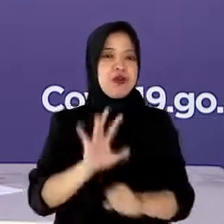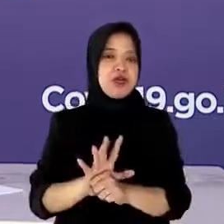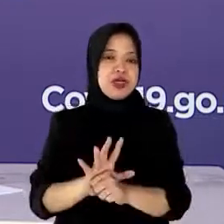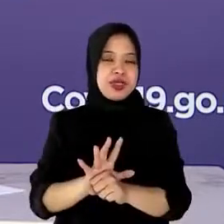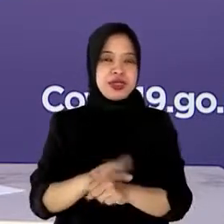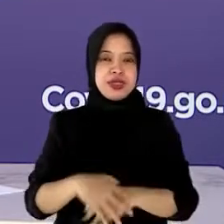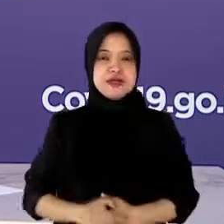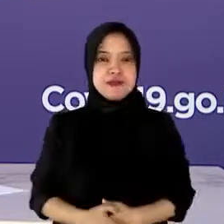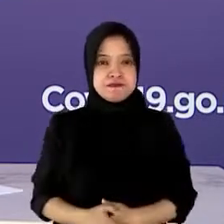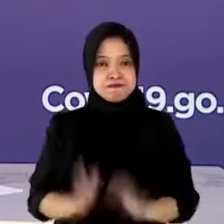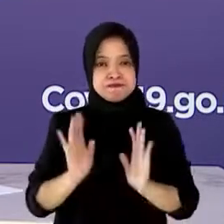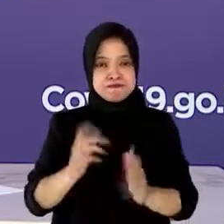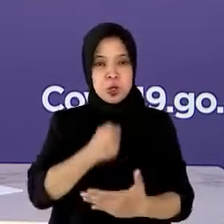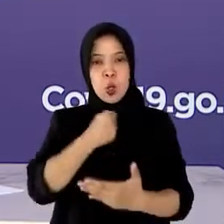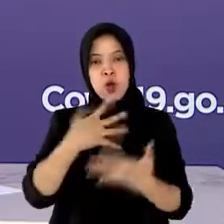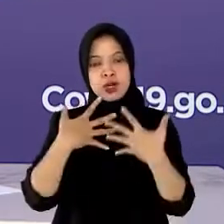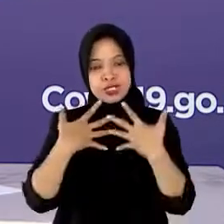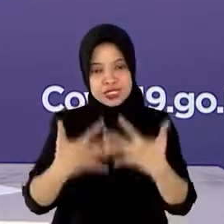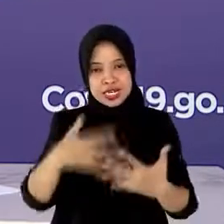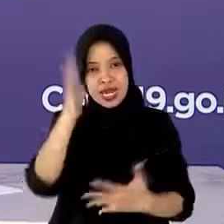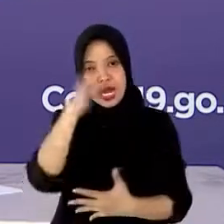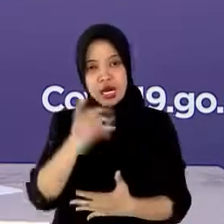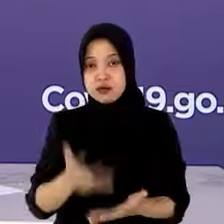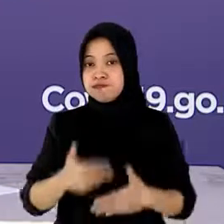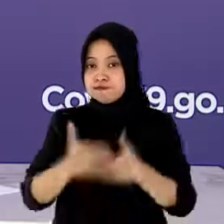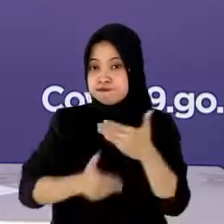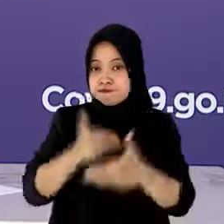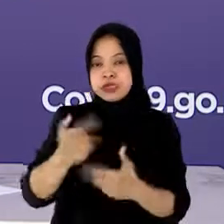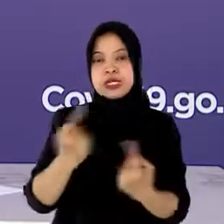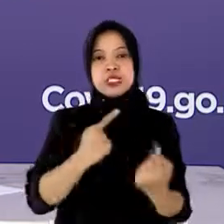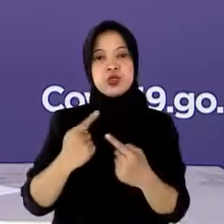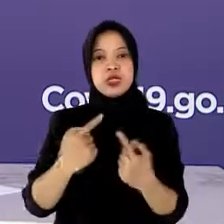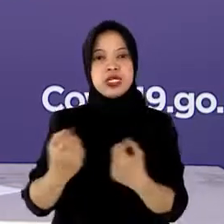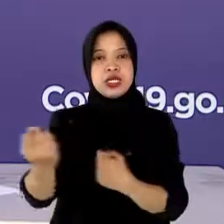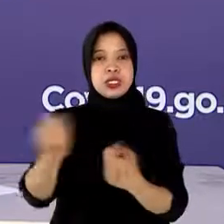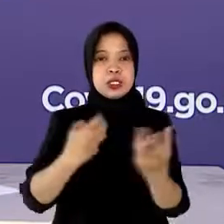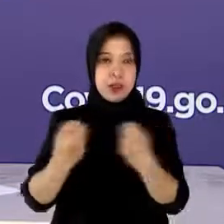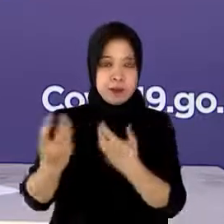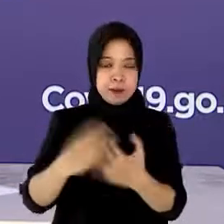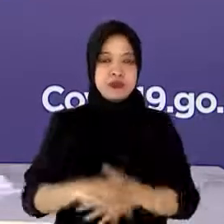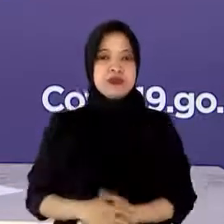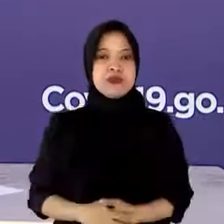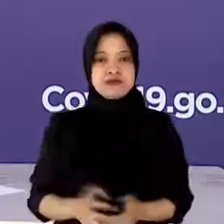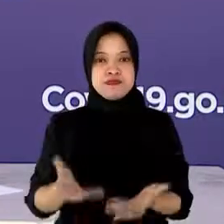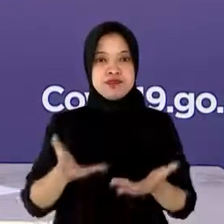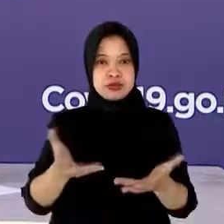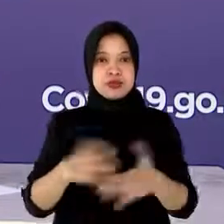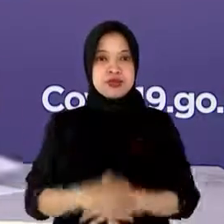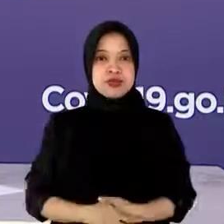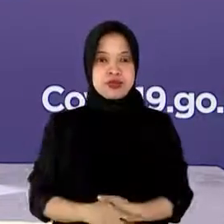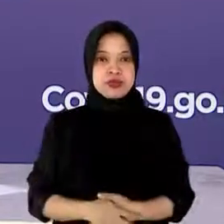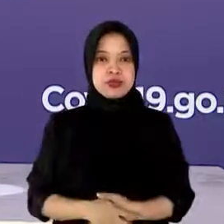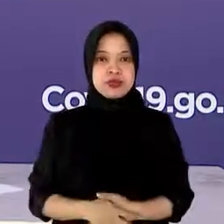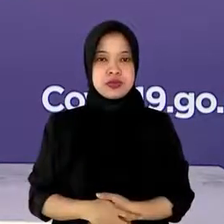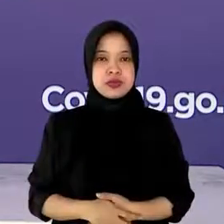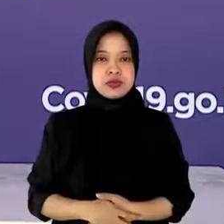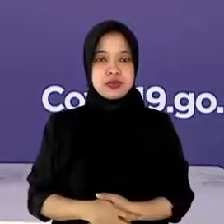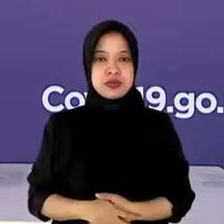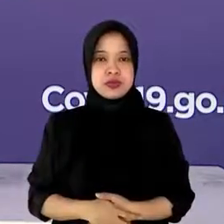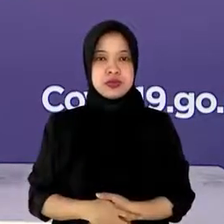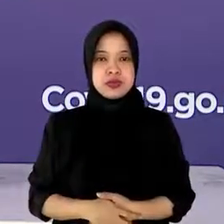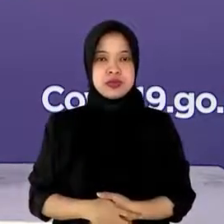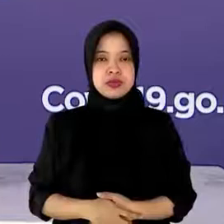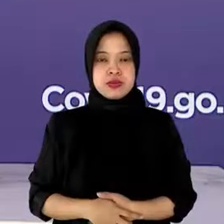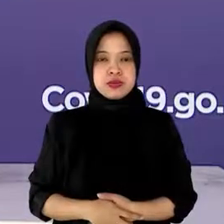kofit demikian konferensi pers pada hari ini saya lanjutkan dengan sesi tanya-jawab media terima kasih terima kasih